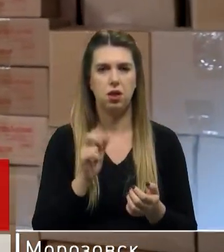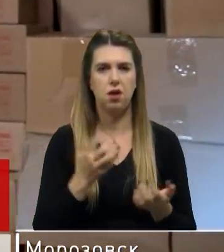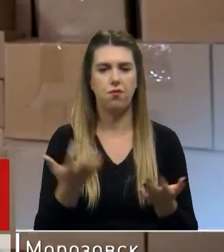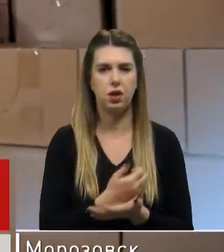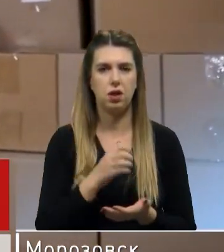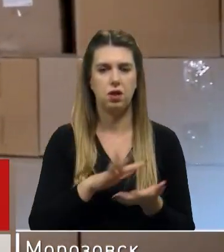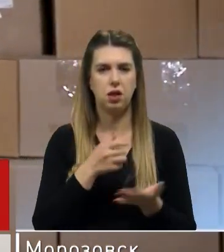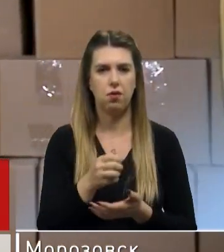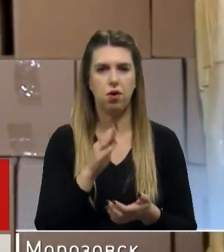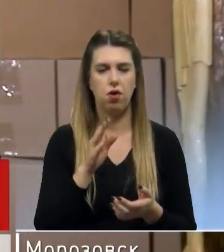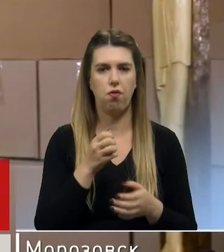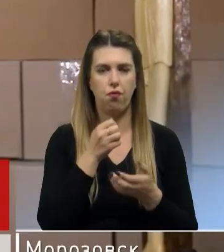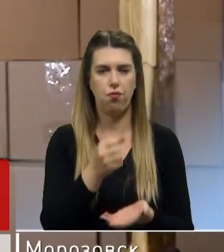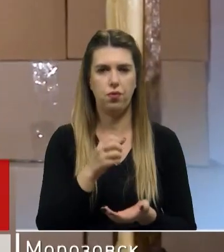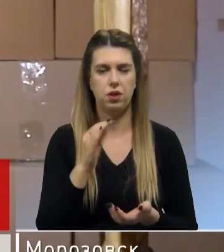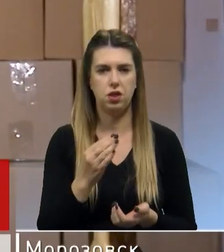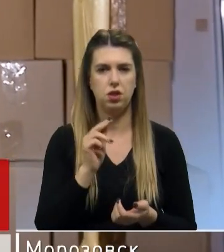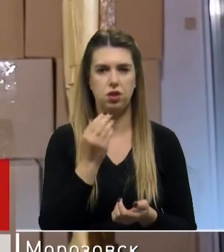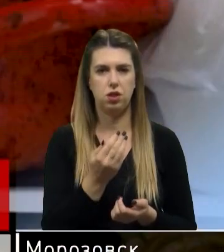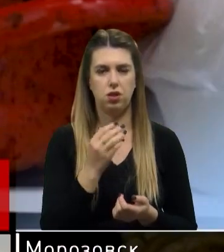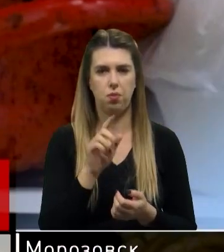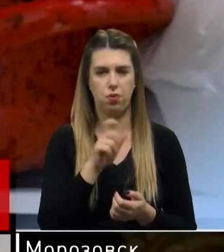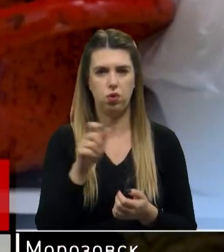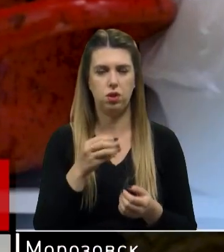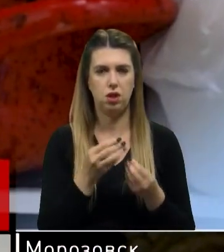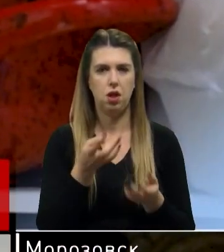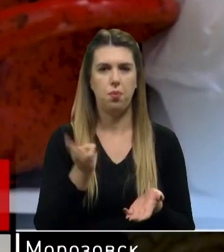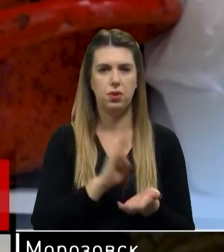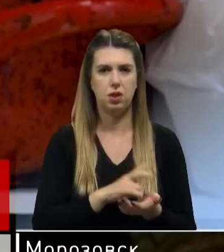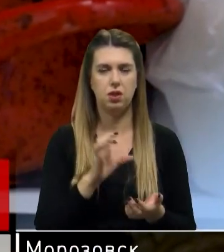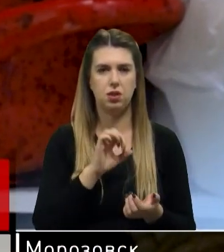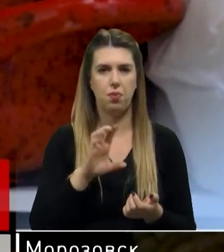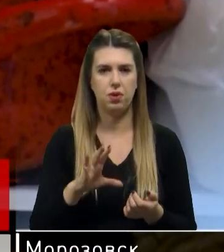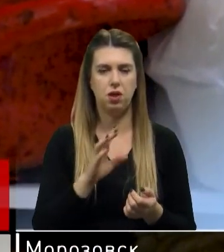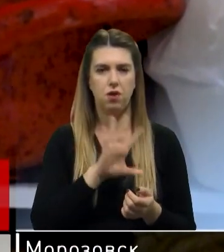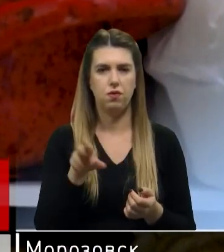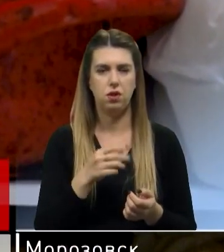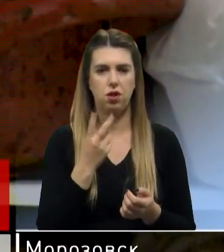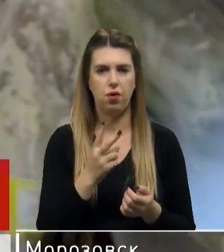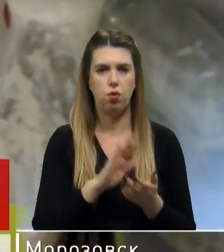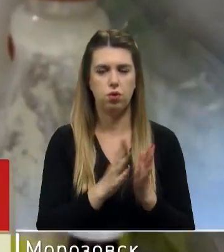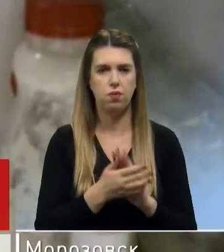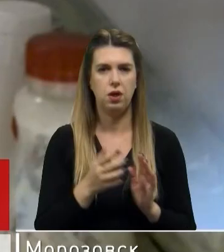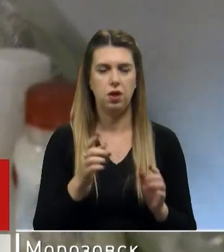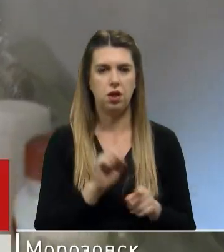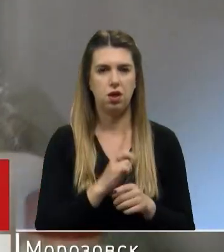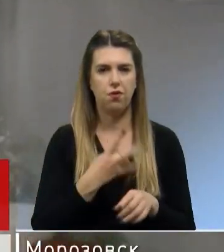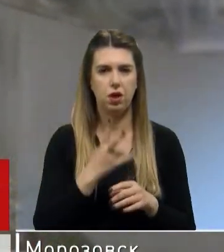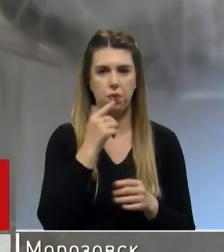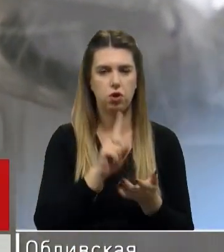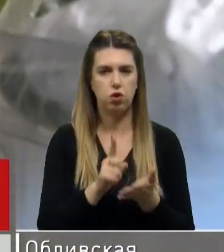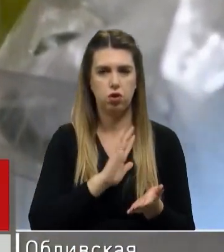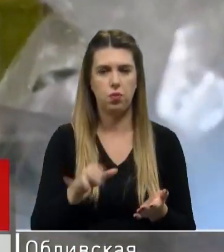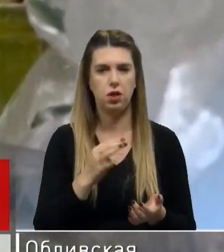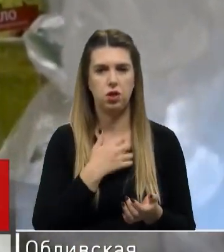выигранные заявки фонд президентских грантов и частные пожертвования. Для постояльцев Спаса выдвигают всего два условия – никаких вредных привычек